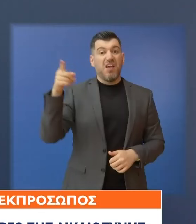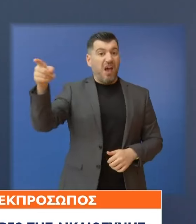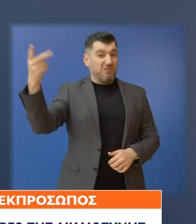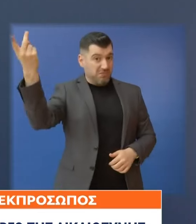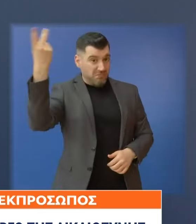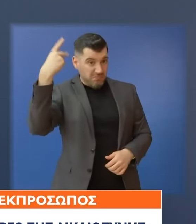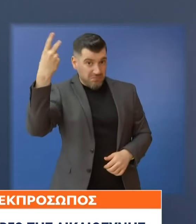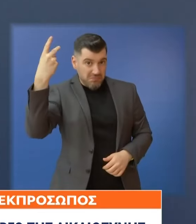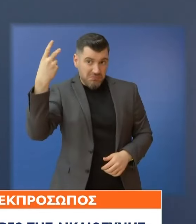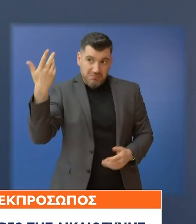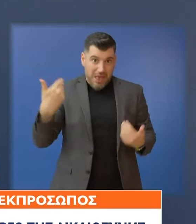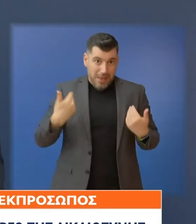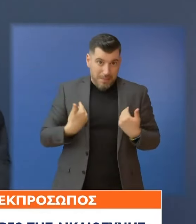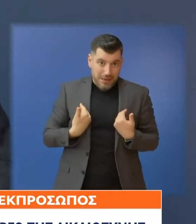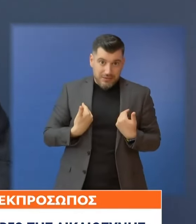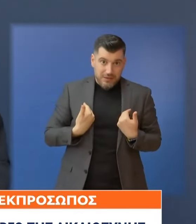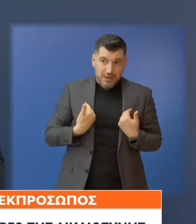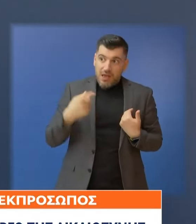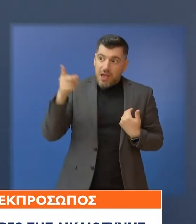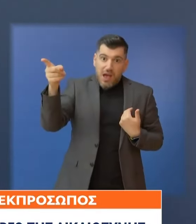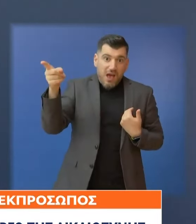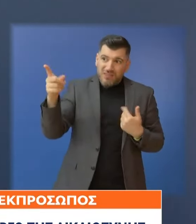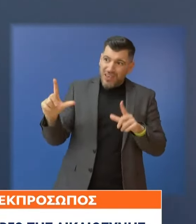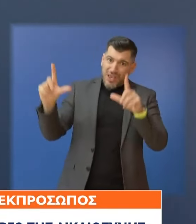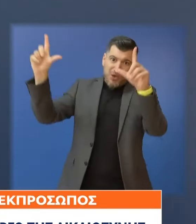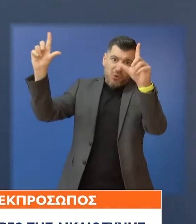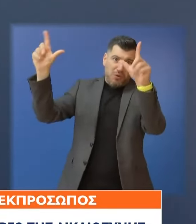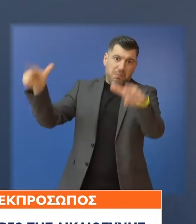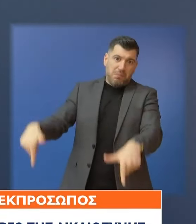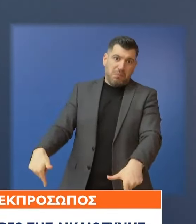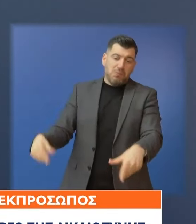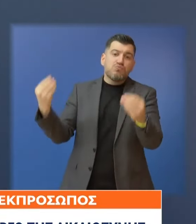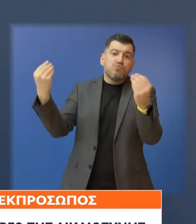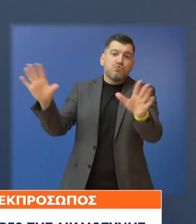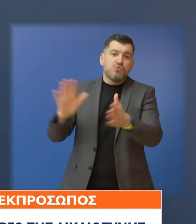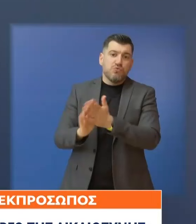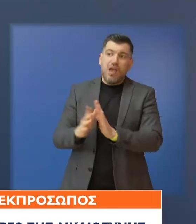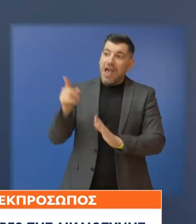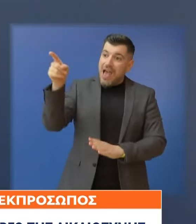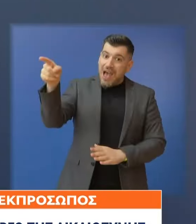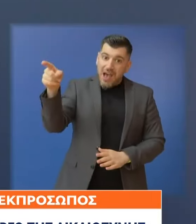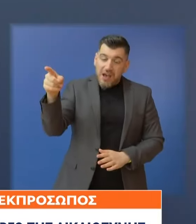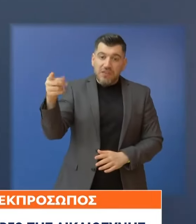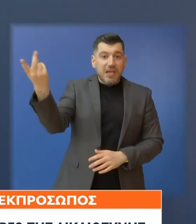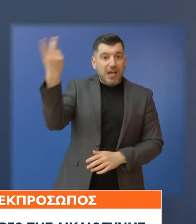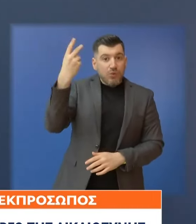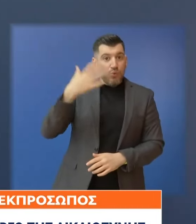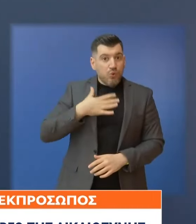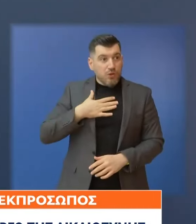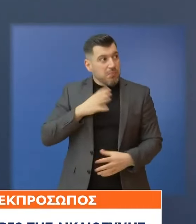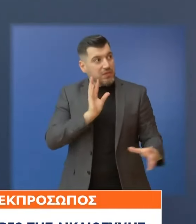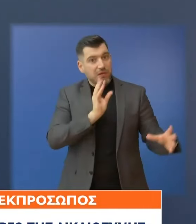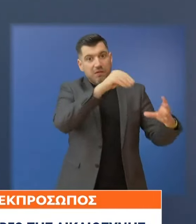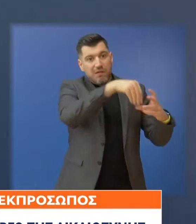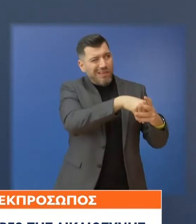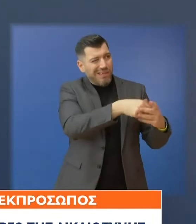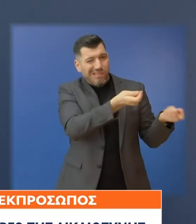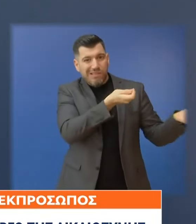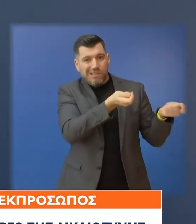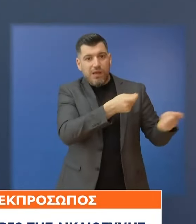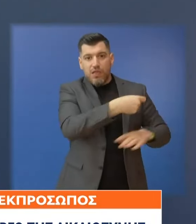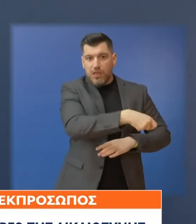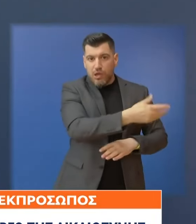δεν μιλάμε για σκηνή. Το να μιλάει ο ΣΥΡΙΖΑ για παρεμβάσεις στη δικαιοσύνη όταν έχει έναν δικό του πρώην